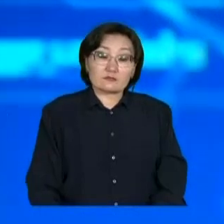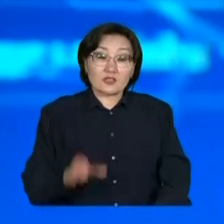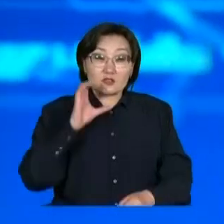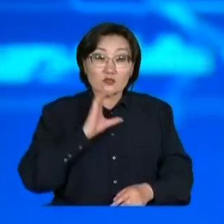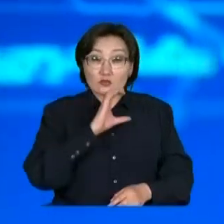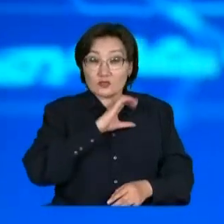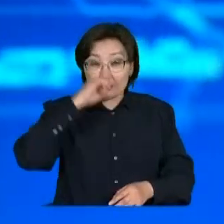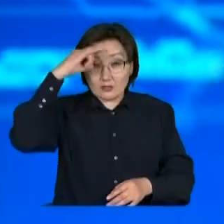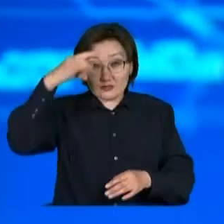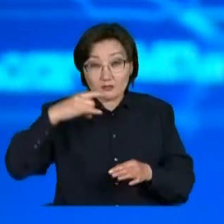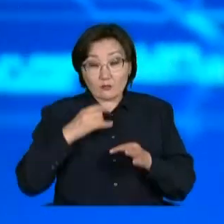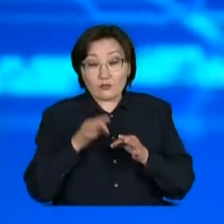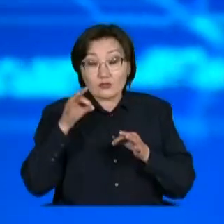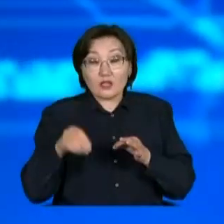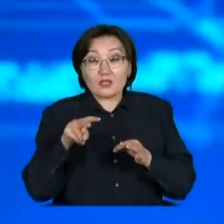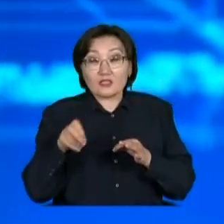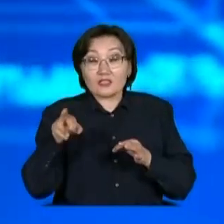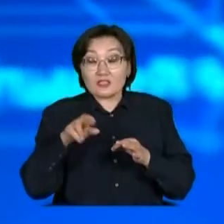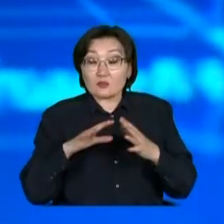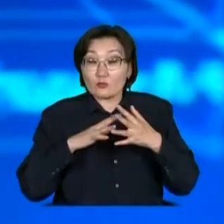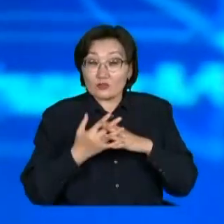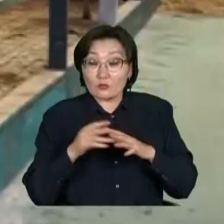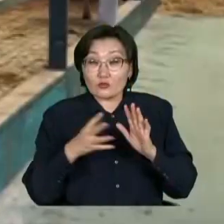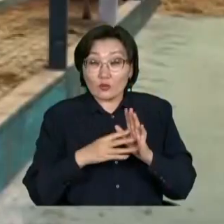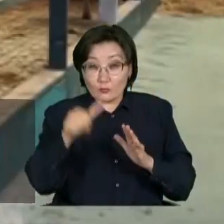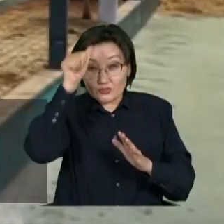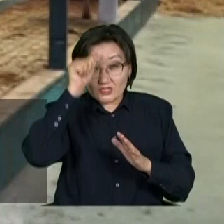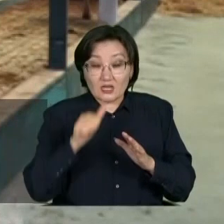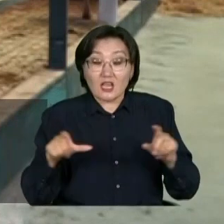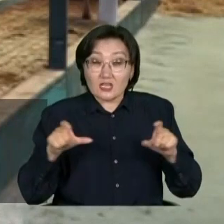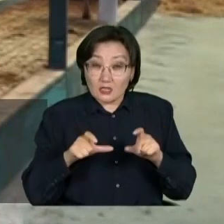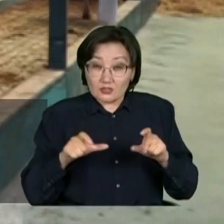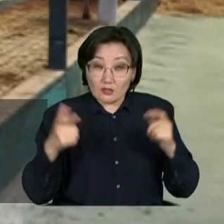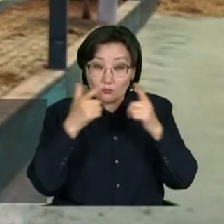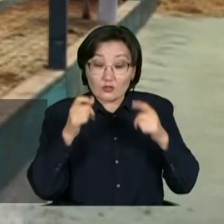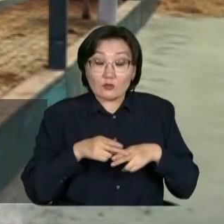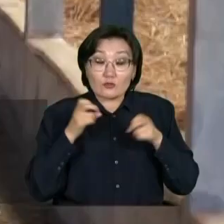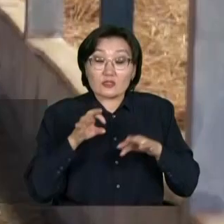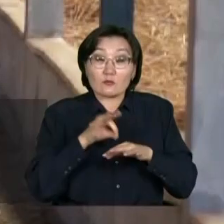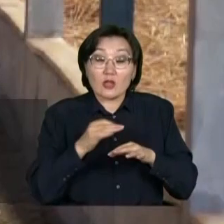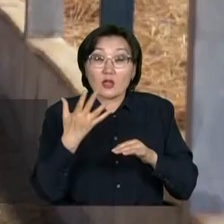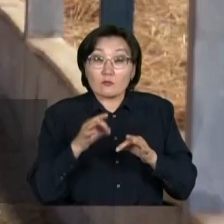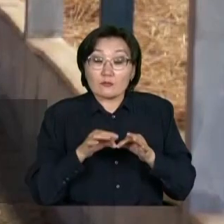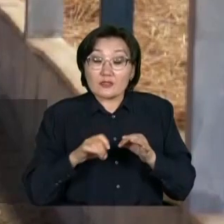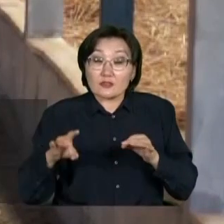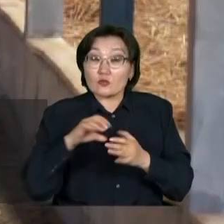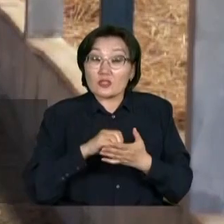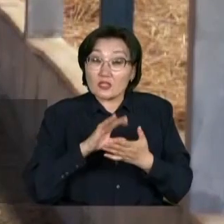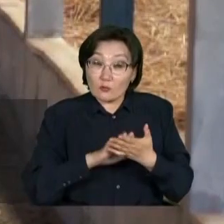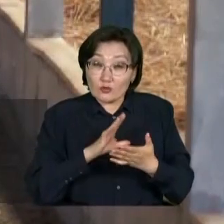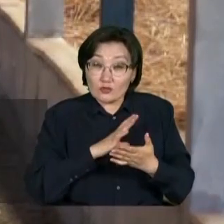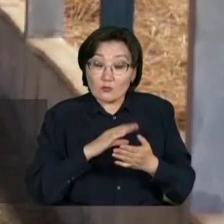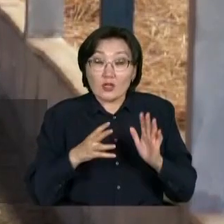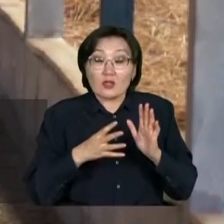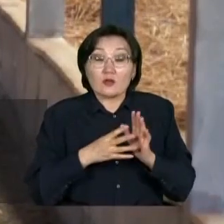Солтүстік Қазақстан облысына қарасты Ленинская ауылында 9 айдан бері карантин болып жатыр. Қауіпті дерт 5 ауданда тіркеліп үлгірген екен, ал